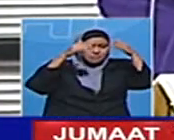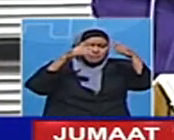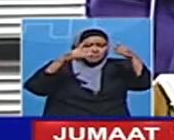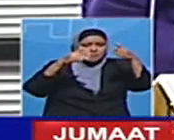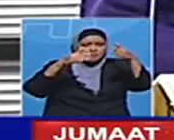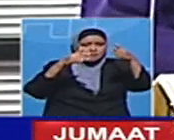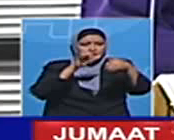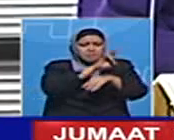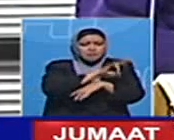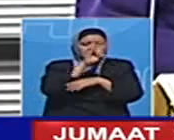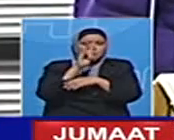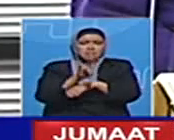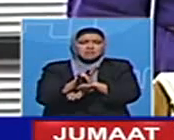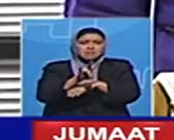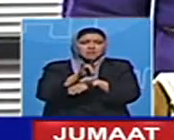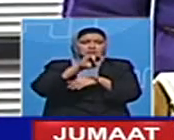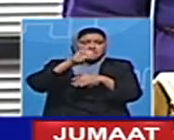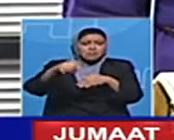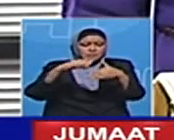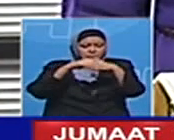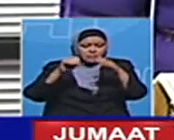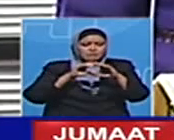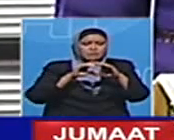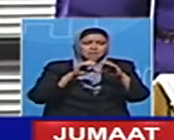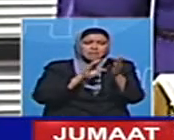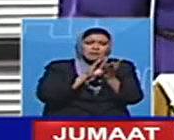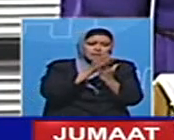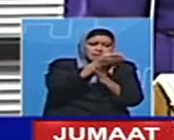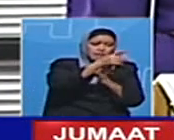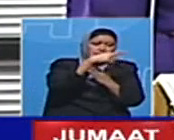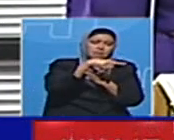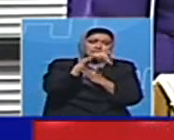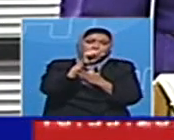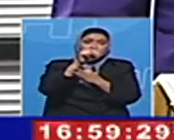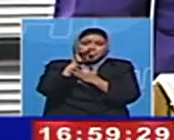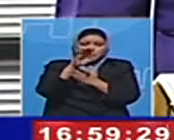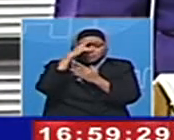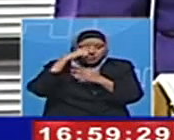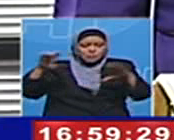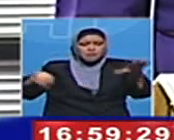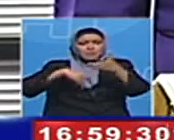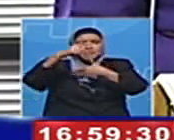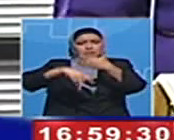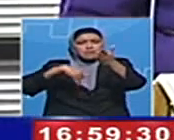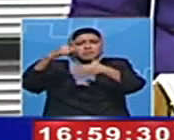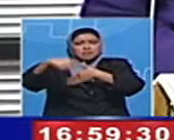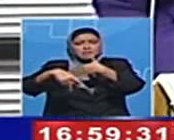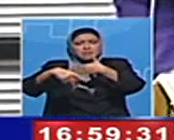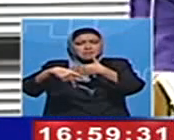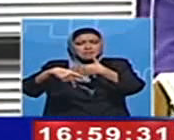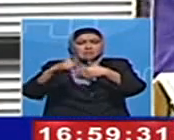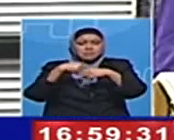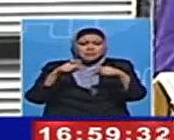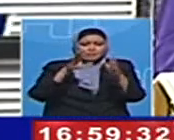juta akan diperuntukkan oleh psmb bagi menjalankan program seperti train and replace dalam bidang